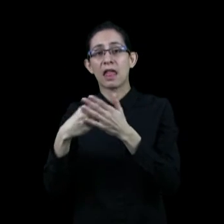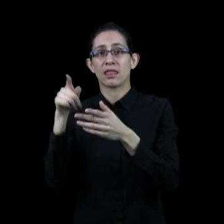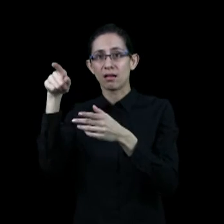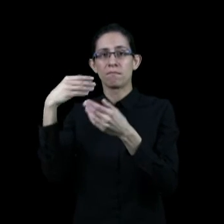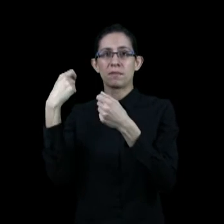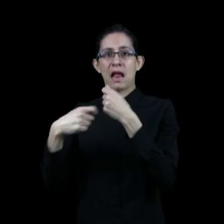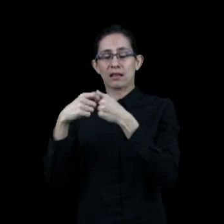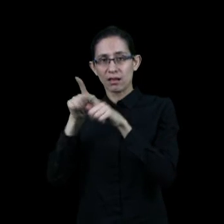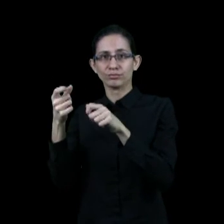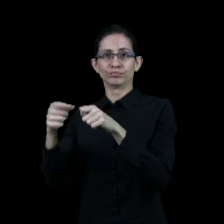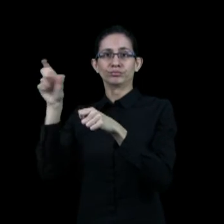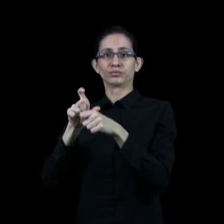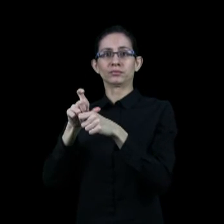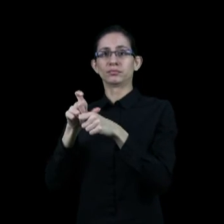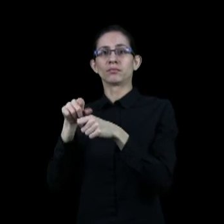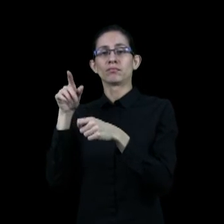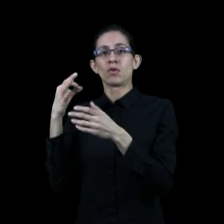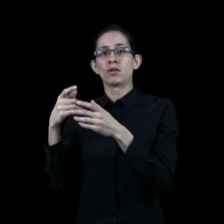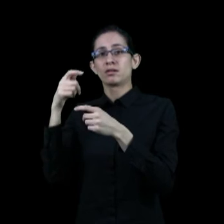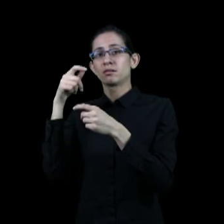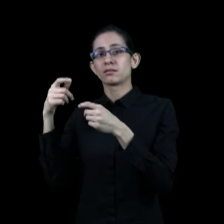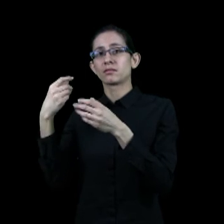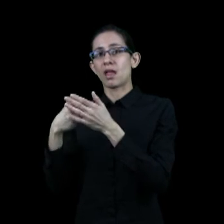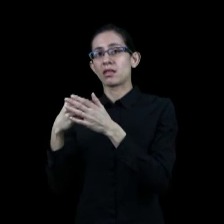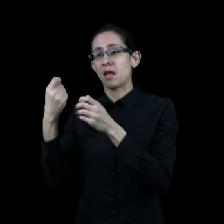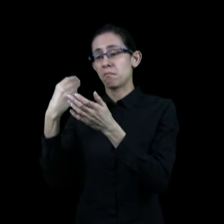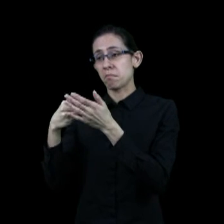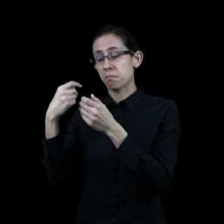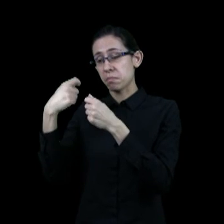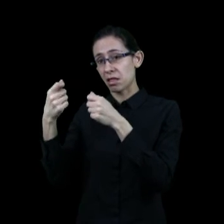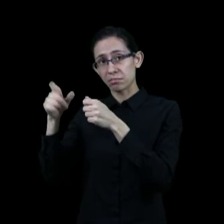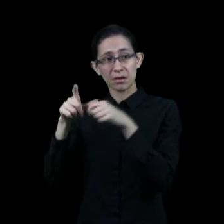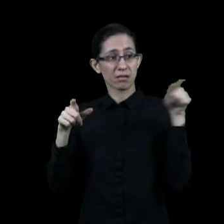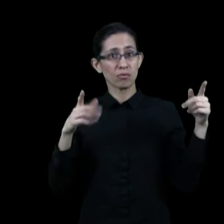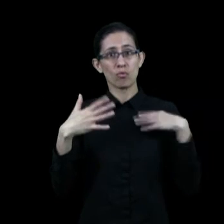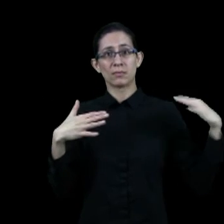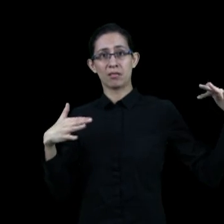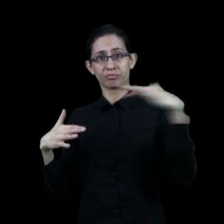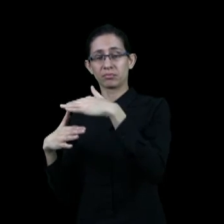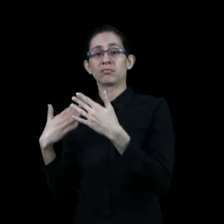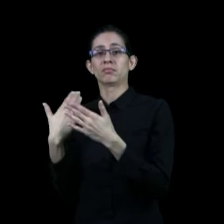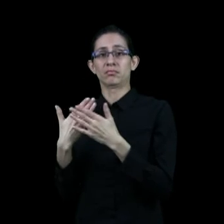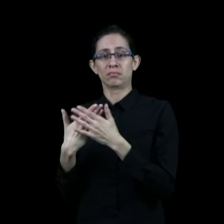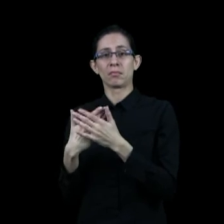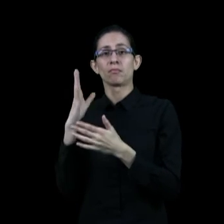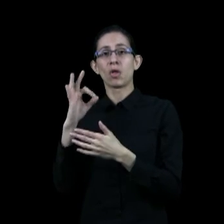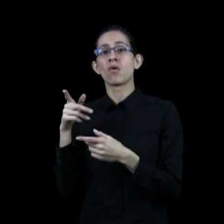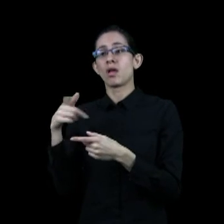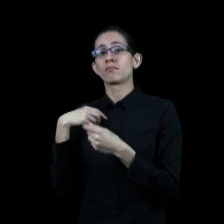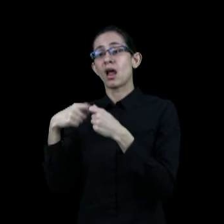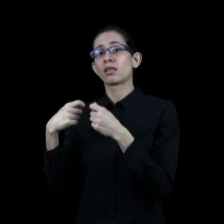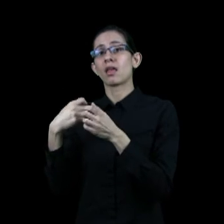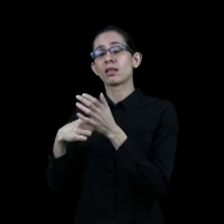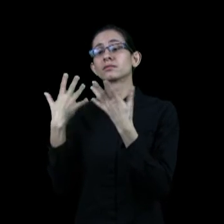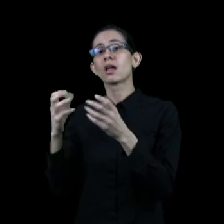Jeśli wzrośnie cena ropy lub gazu albo jednego i drugiego, to podskoczy także cena bananów. Bo aby dowieźć banany do sklepu,